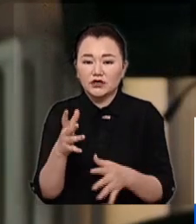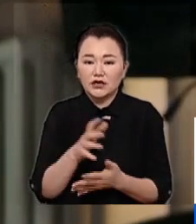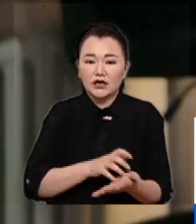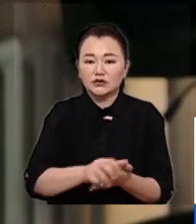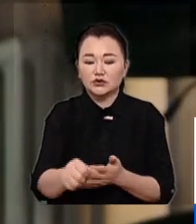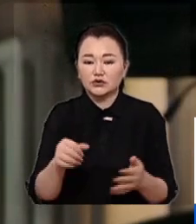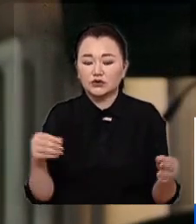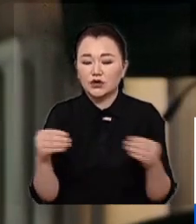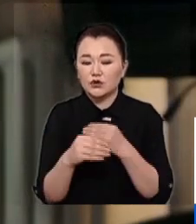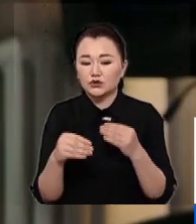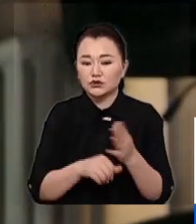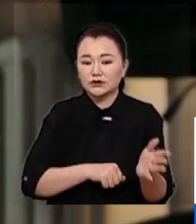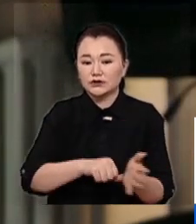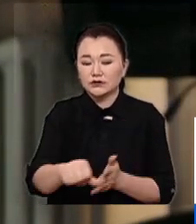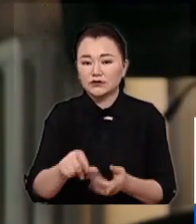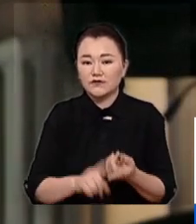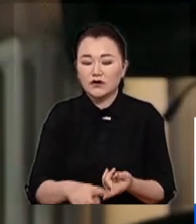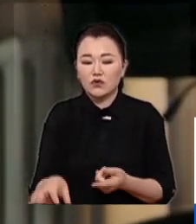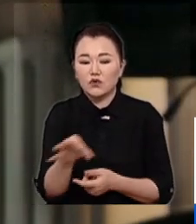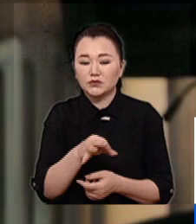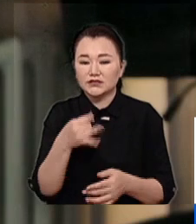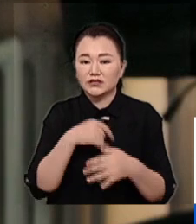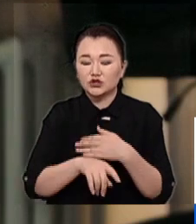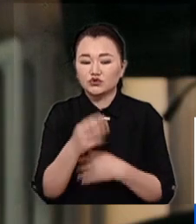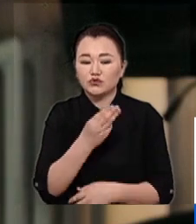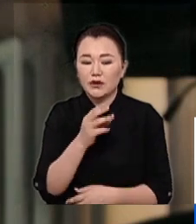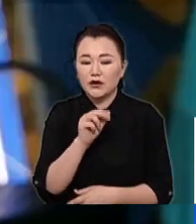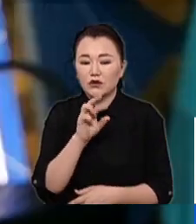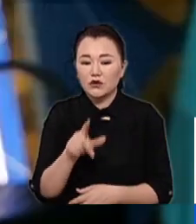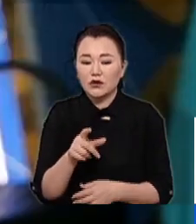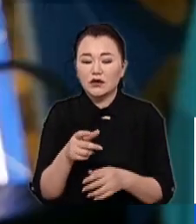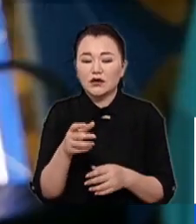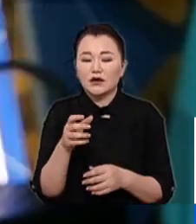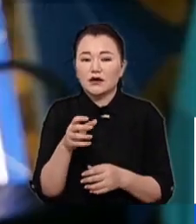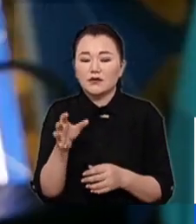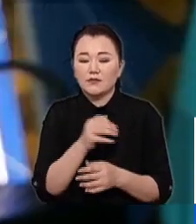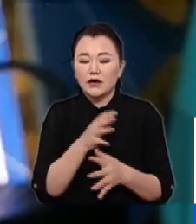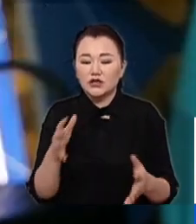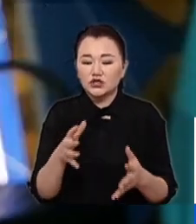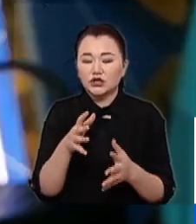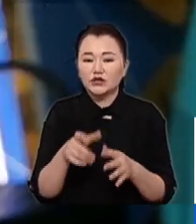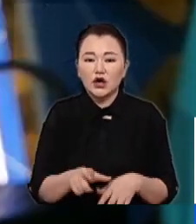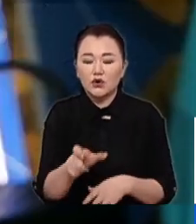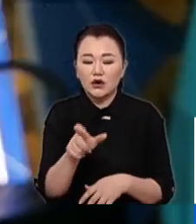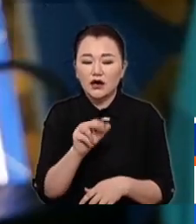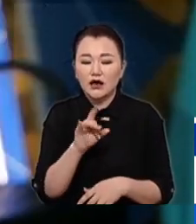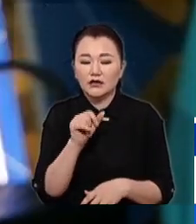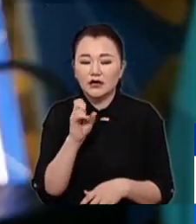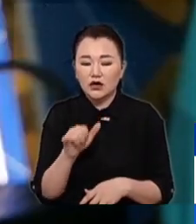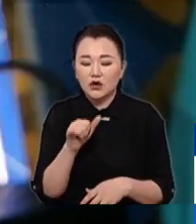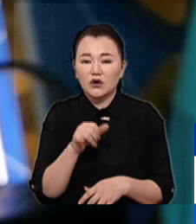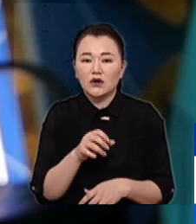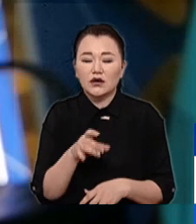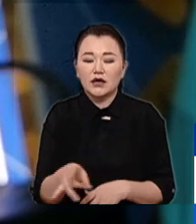разрушения дорожного полотна приходится на дорогу областного значения Шубаркудук, Уил, Хабдасалес. Были большие переливы к дороге Харатам